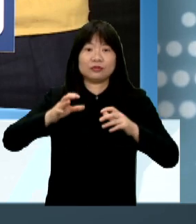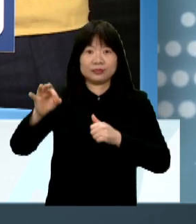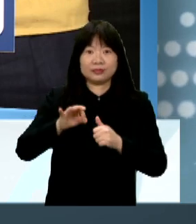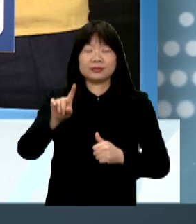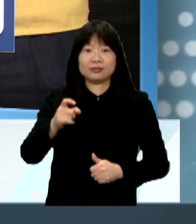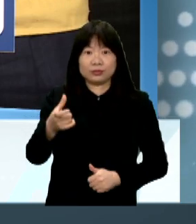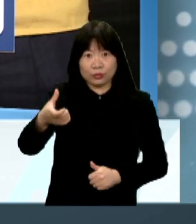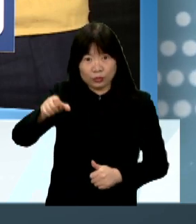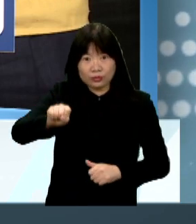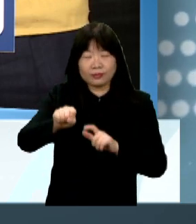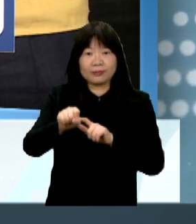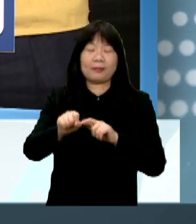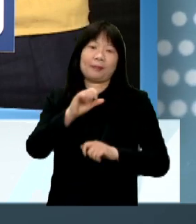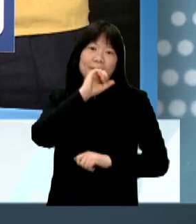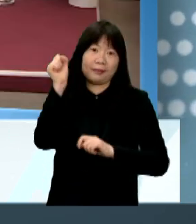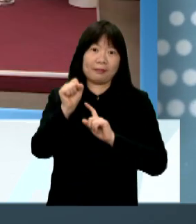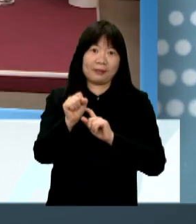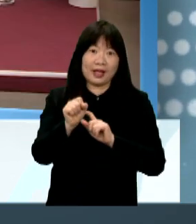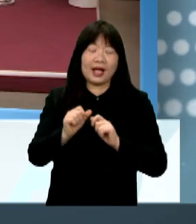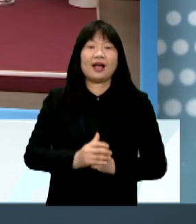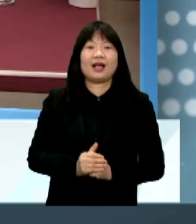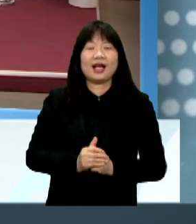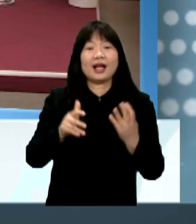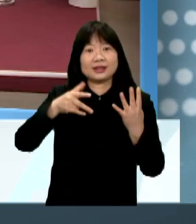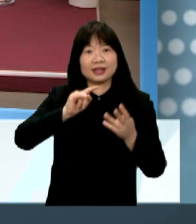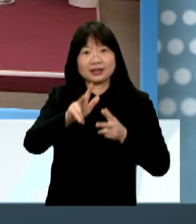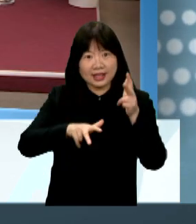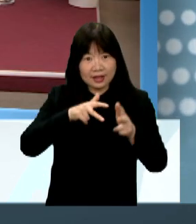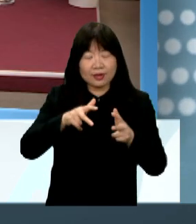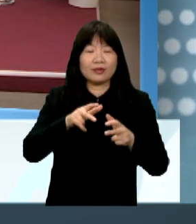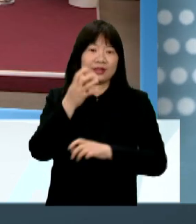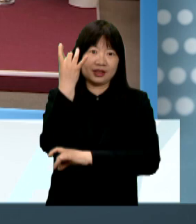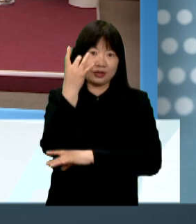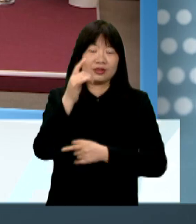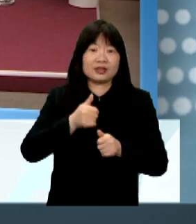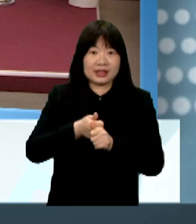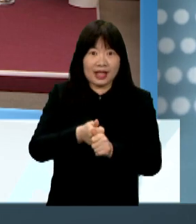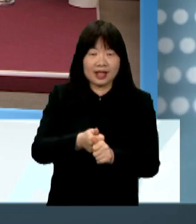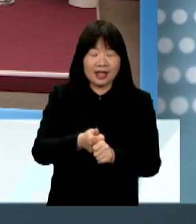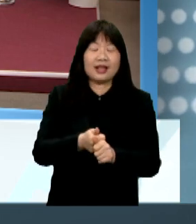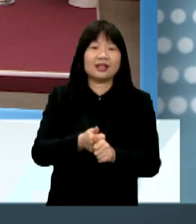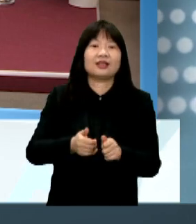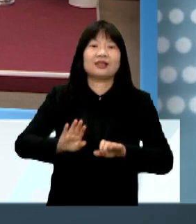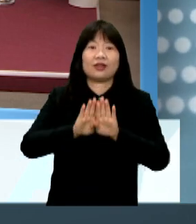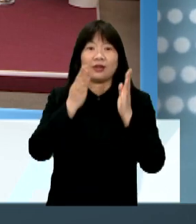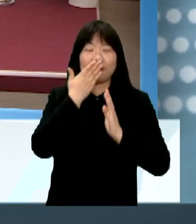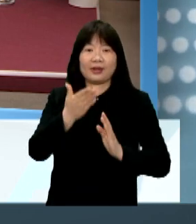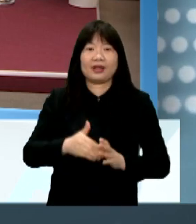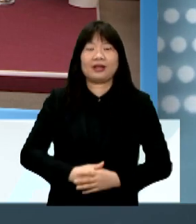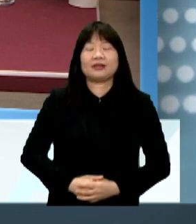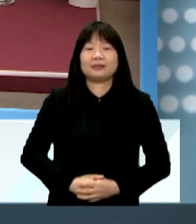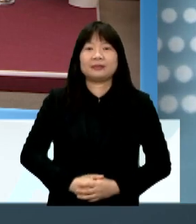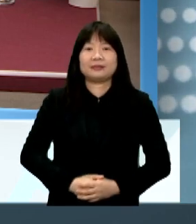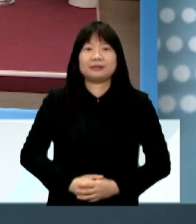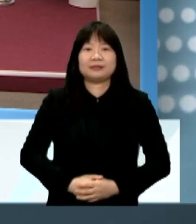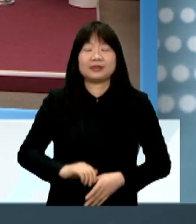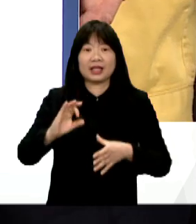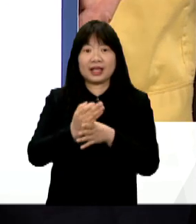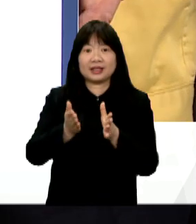확보했습니다. 4차 산업 기술을 바탕으로 한 스마트 도시 조성의 길이 열릴 전망입니다. 자세한 내용 첫 소식으로